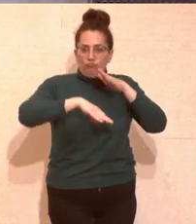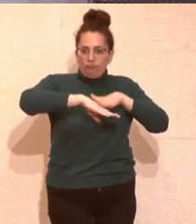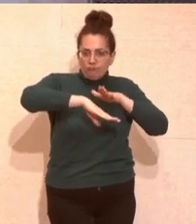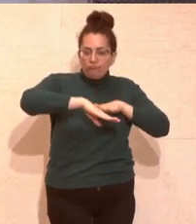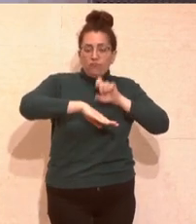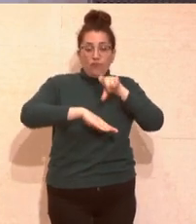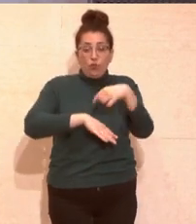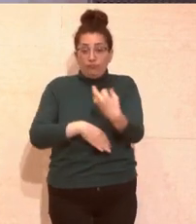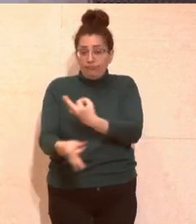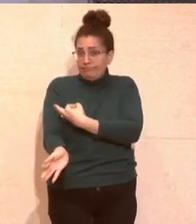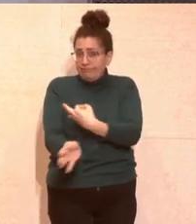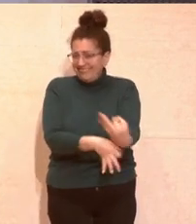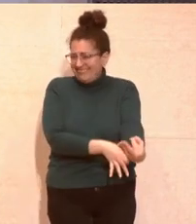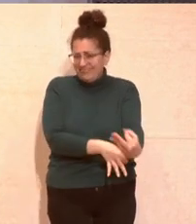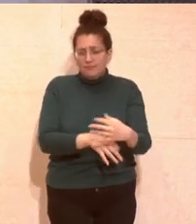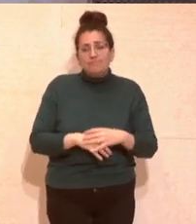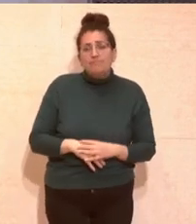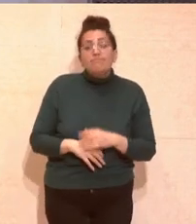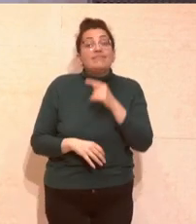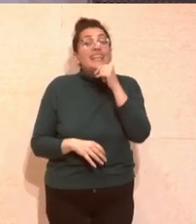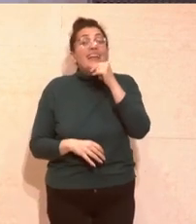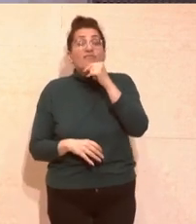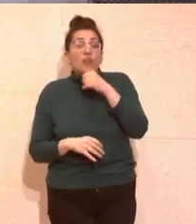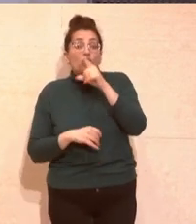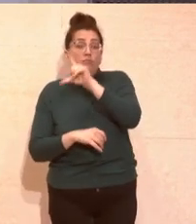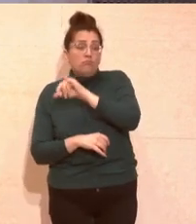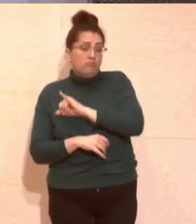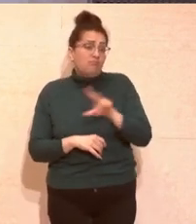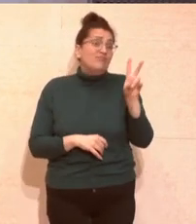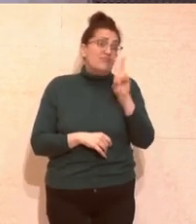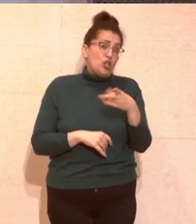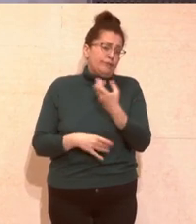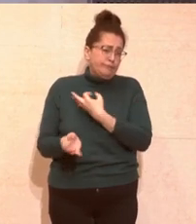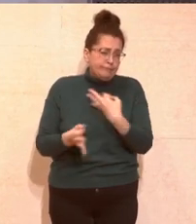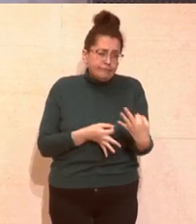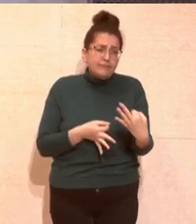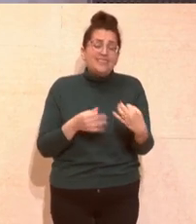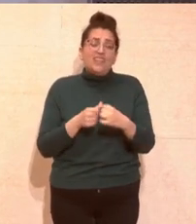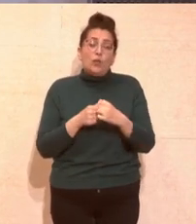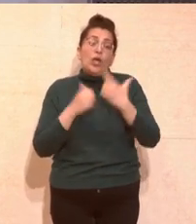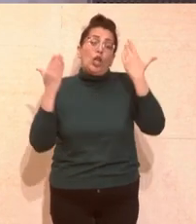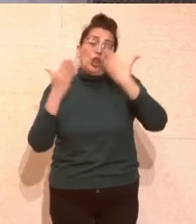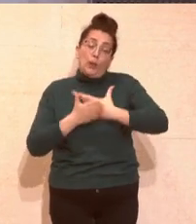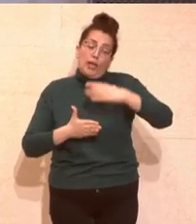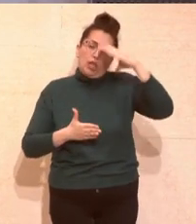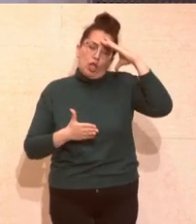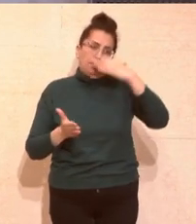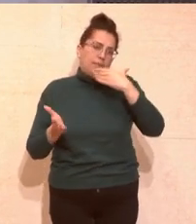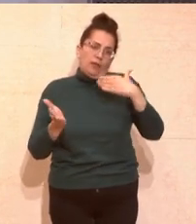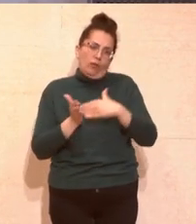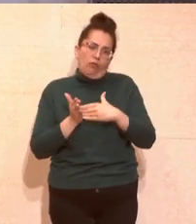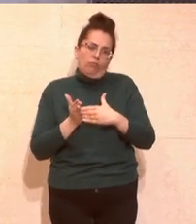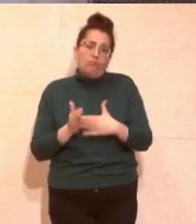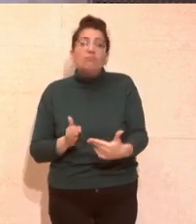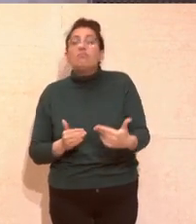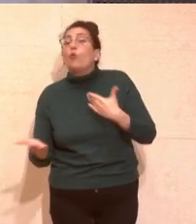grande régularité possible sur l'ensemble de la semaine, en privilégiant le sommeil de nuit, qui est toujours un sommeil de meilleure qualité